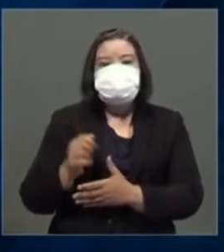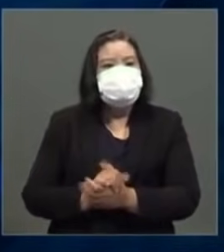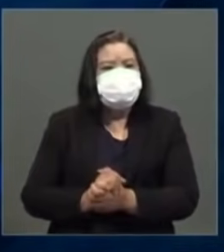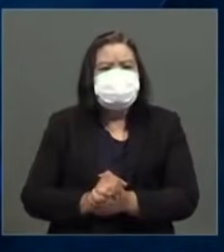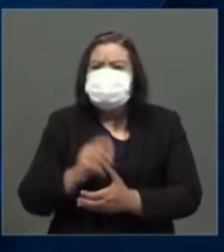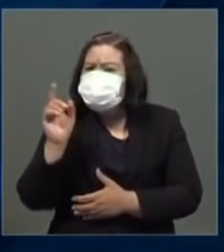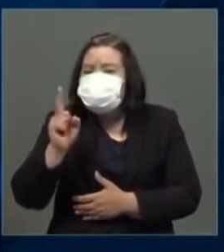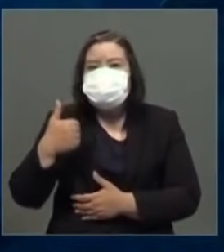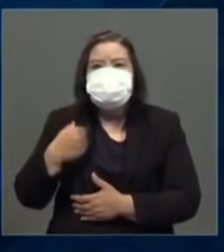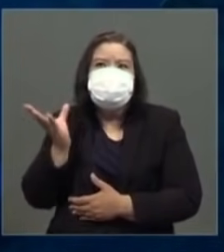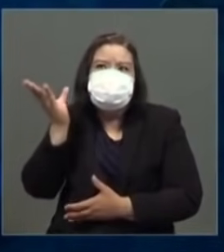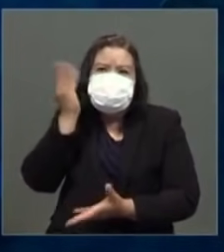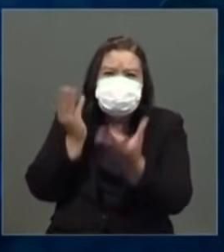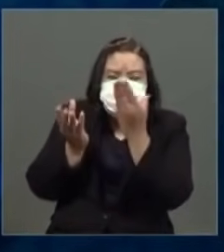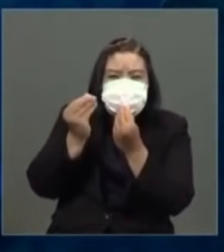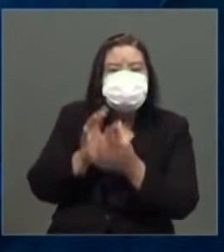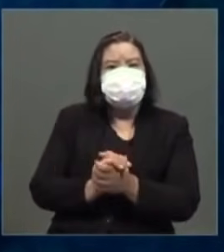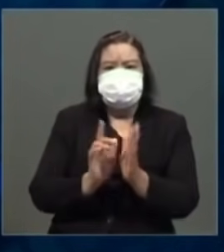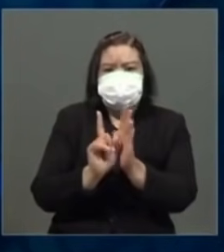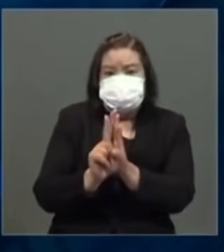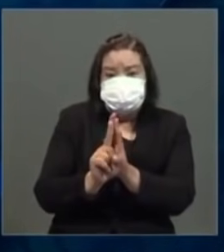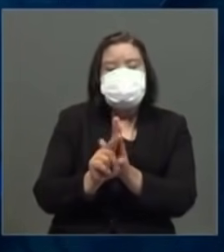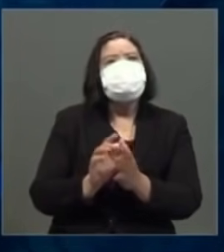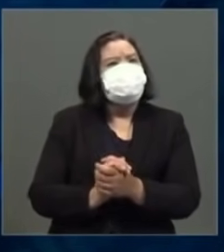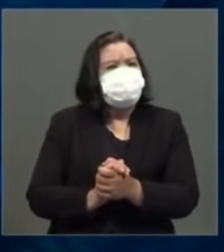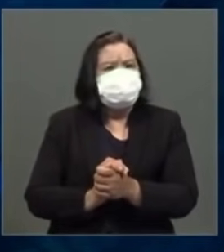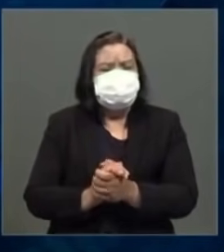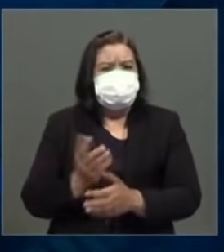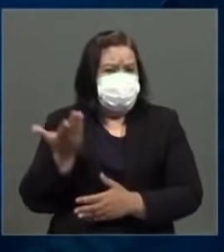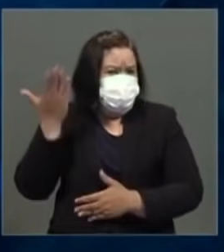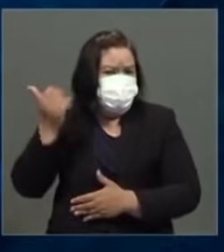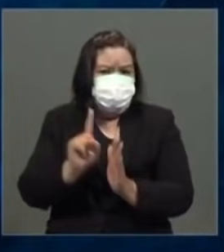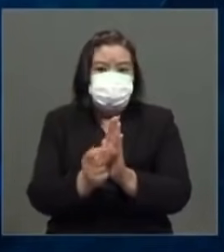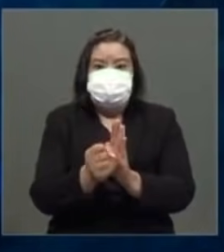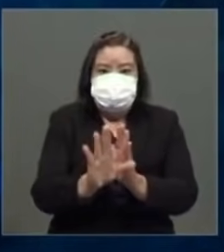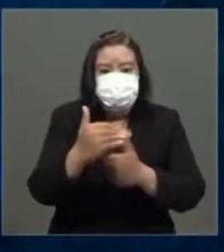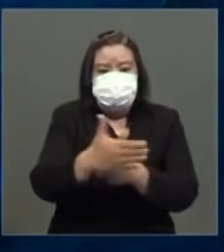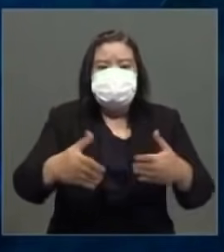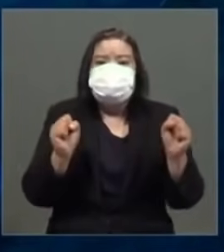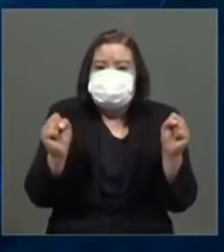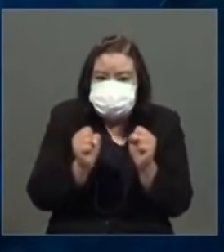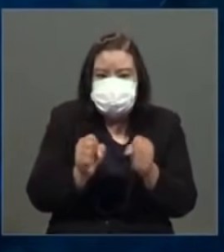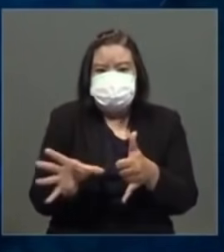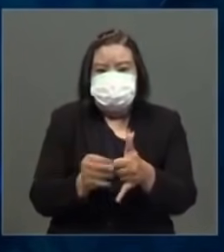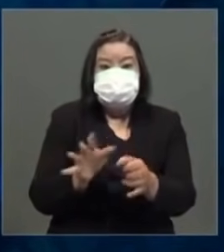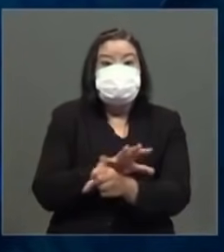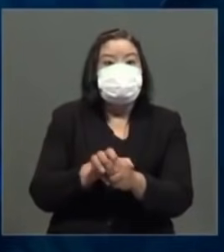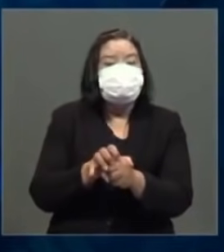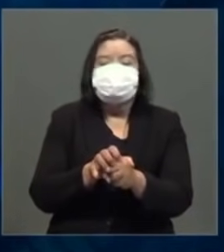สกันไม่กี่นาทีเดิมที่เรามีทฤษฎี15 นาทีอยู่ในห้องแอร์ด้วยกันนู่นนี่นั่นทั้งหลายนะ